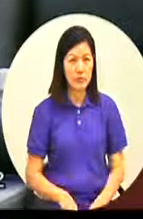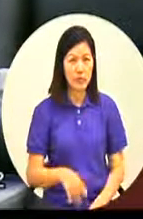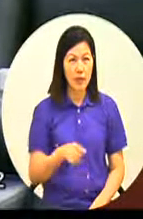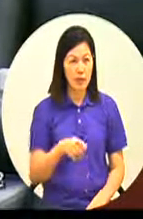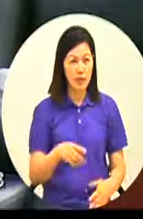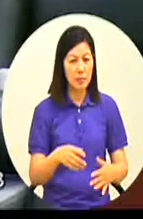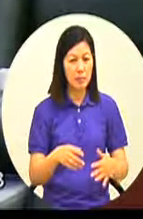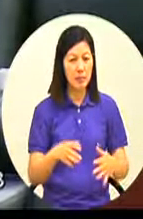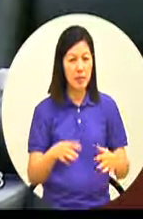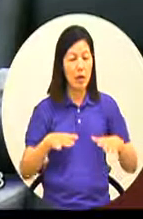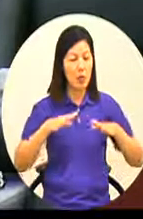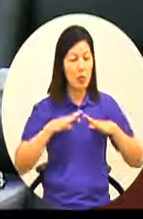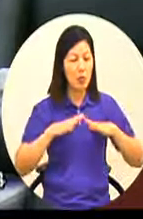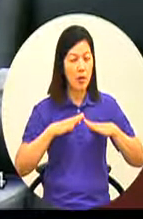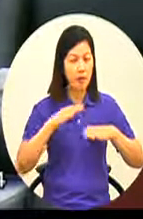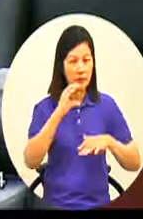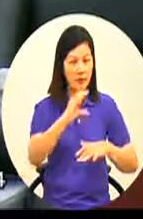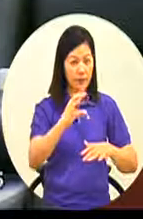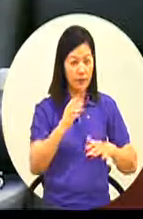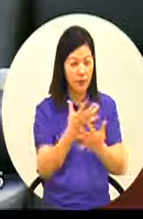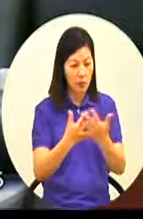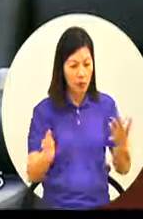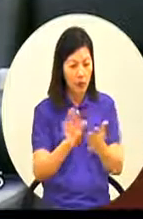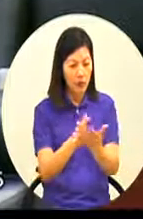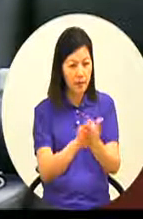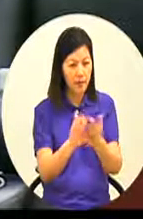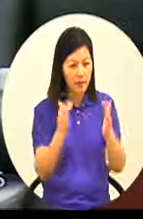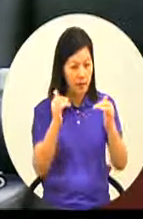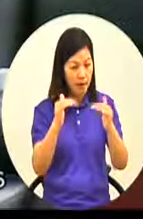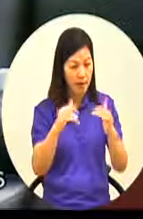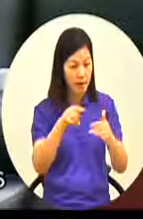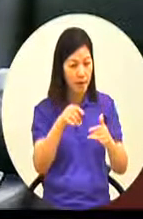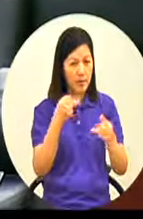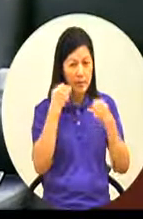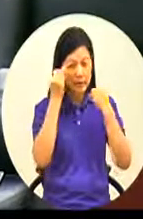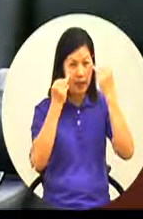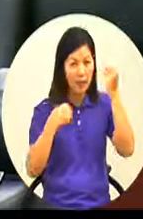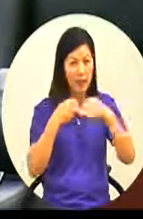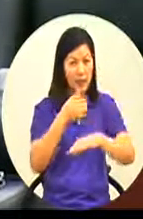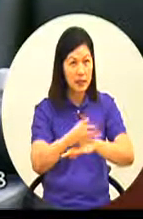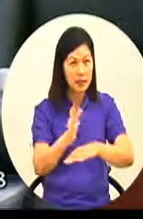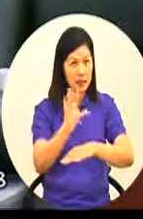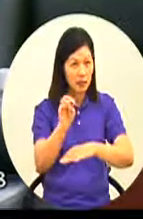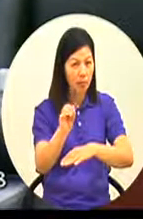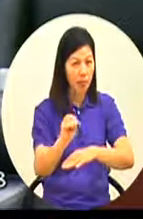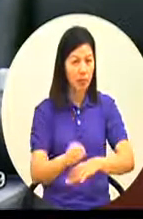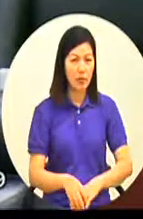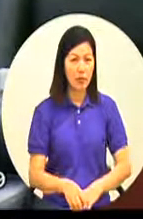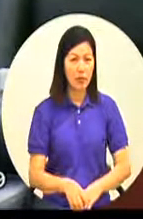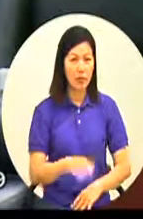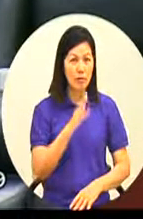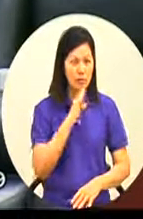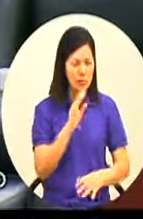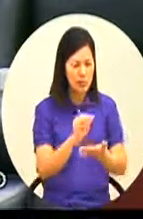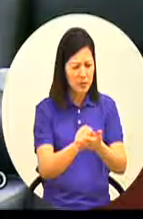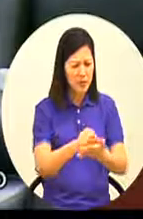的网页哦。外交礼仪上是有姐妹线吗？姐妹线吗？是不是有写